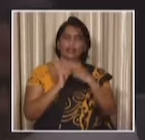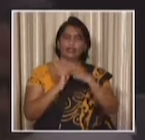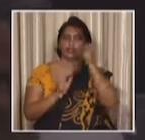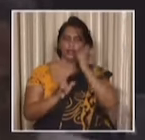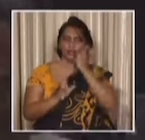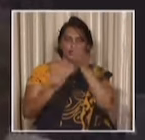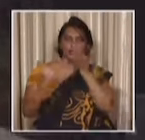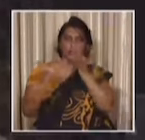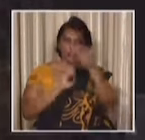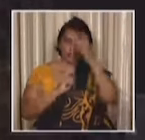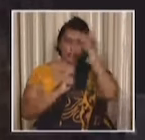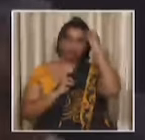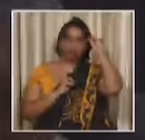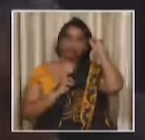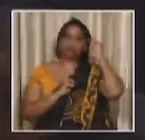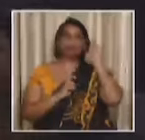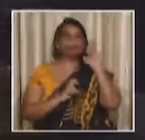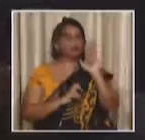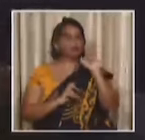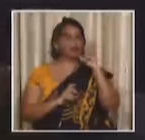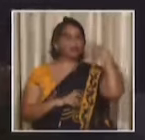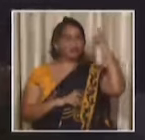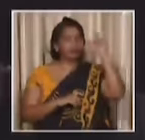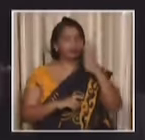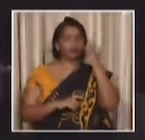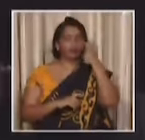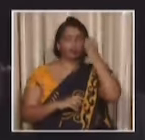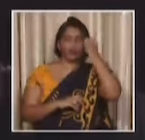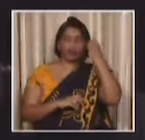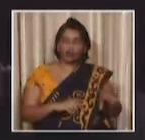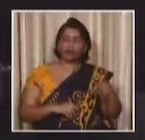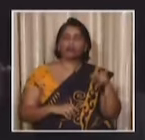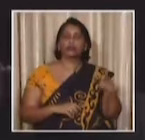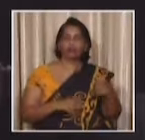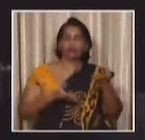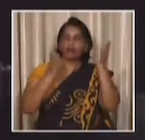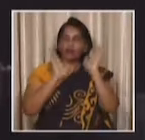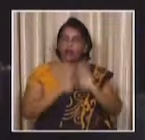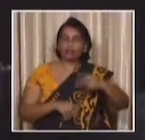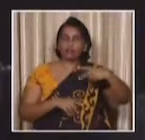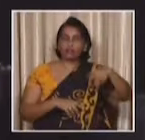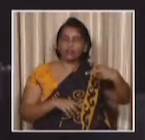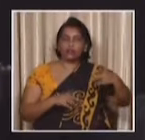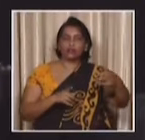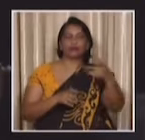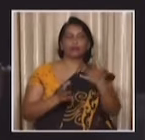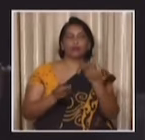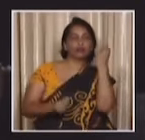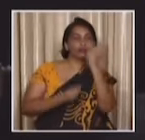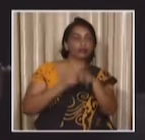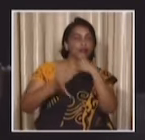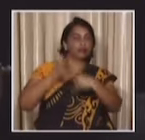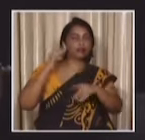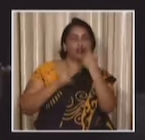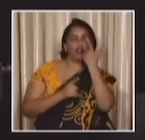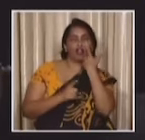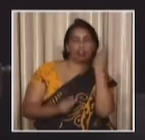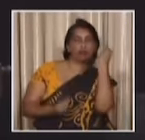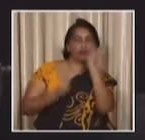ත්‍රස්තවාදී බෝම්බ ප්‍රහාරයෙන් චන්ද්‍රිකා මැතිණියගේ ඇහැක් අහිමිවීම අවසන් දින දෙකේ ඇල්ට ලැබුණ ජනතානු